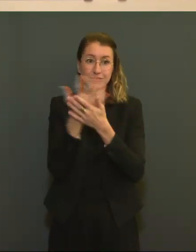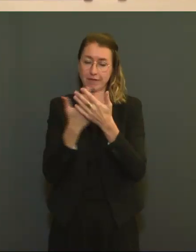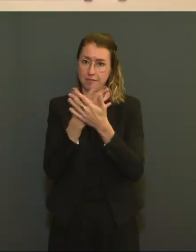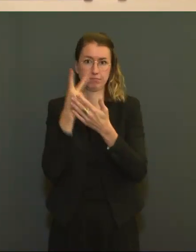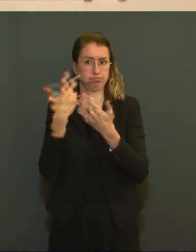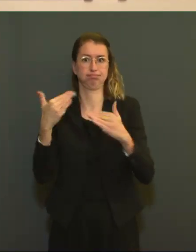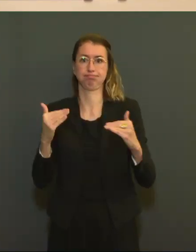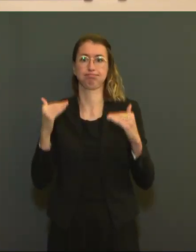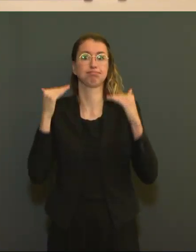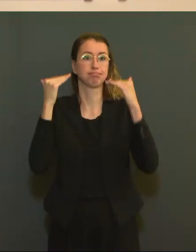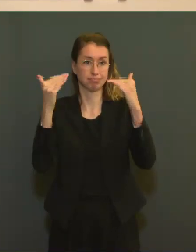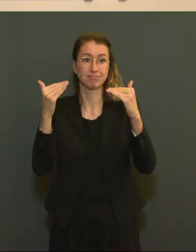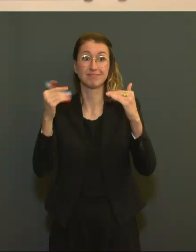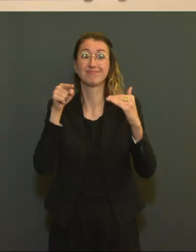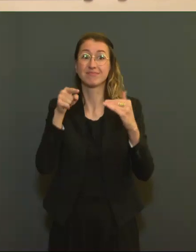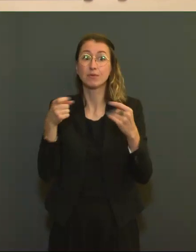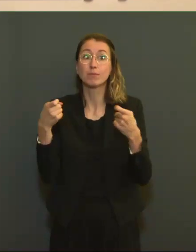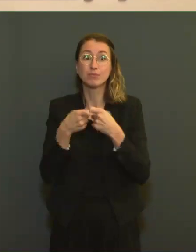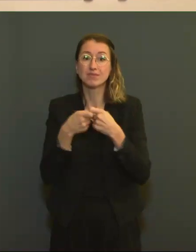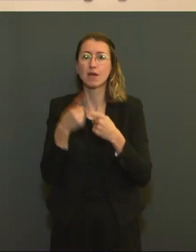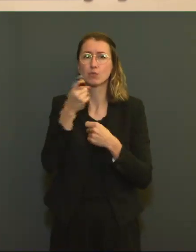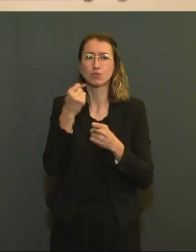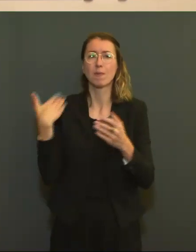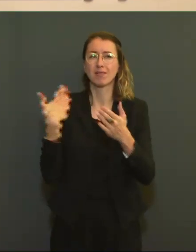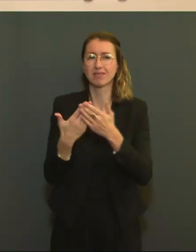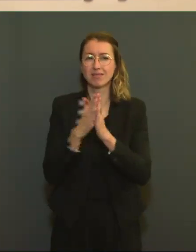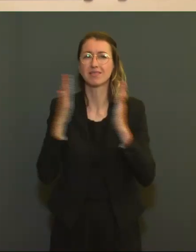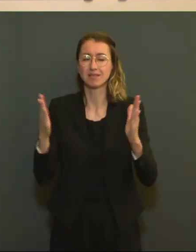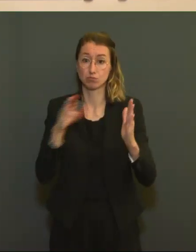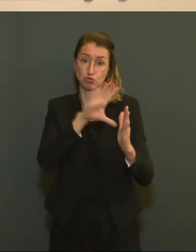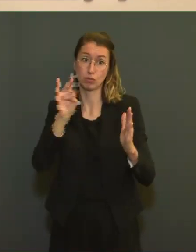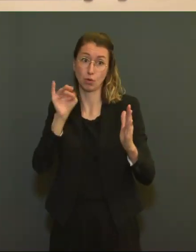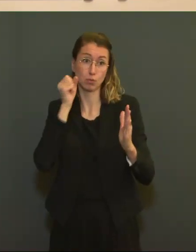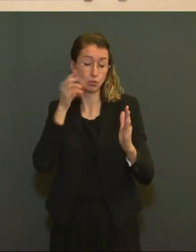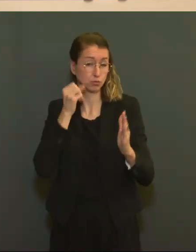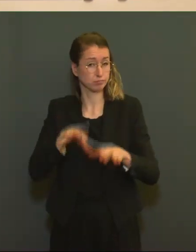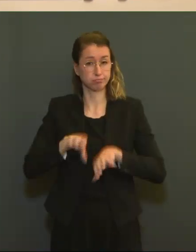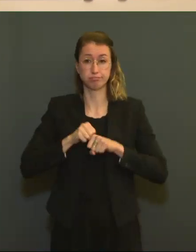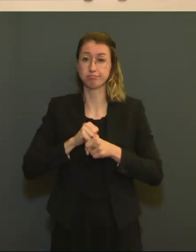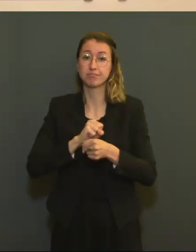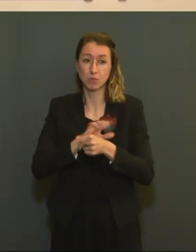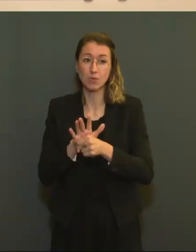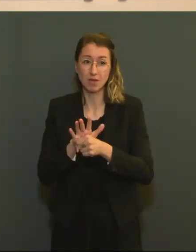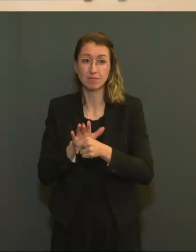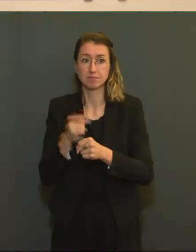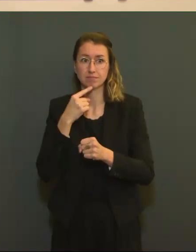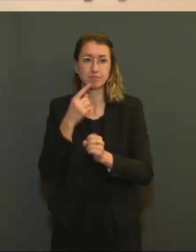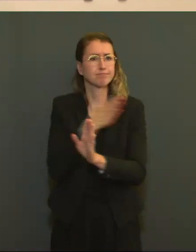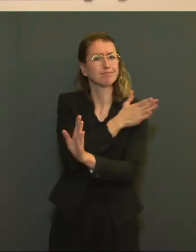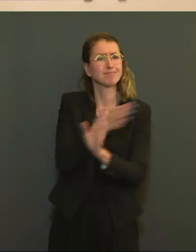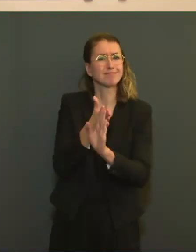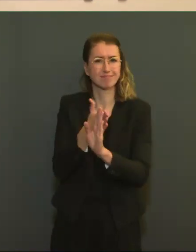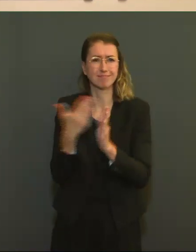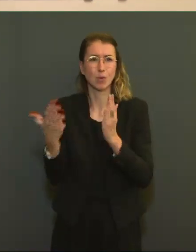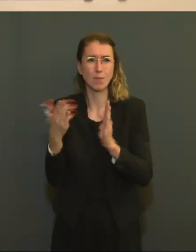a 140 nouvelles infections en moyenne par jour durant la dernière semaine, ce qui est une augmentation de 20%